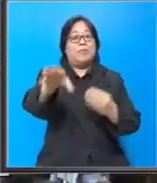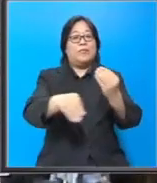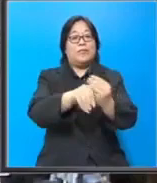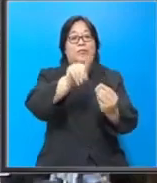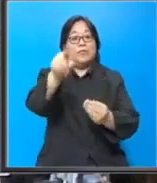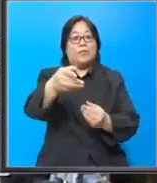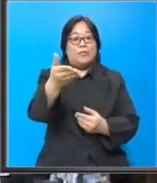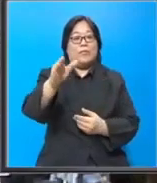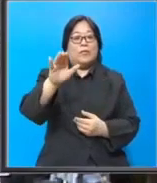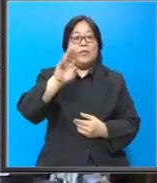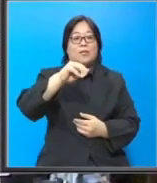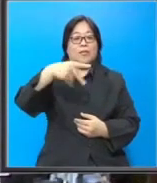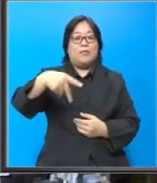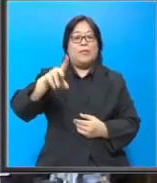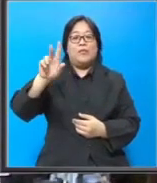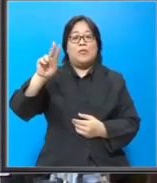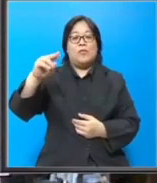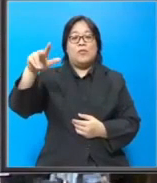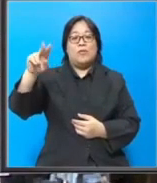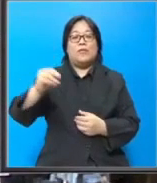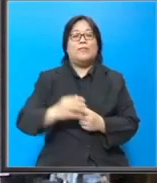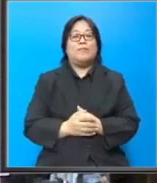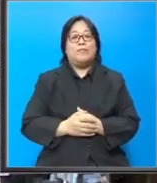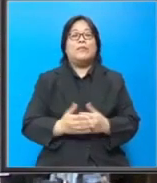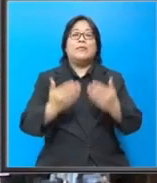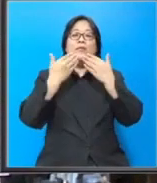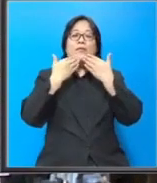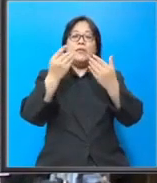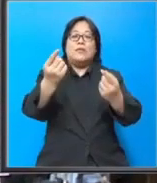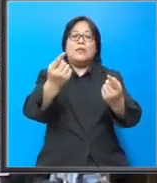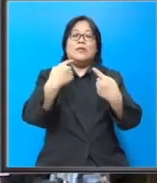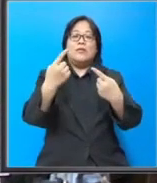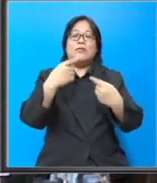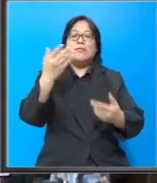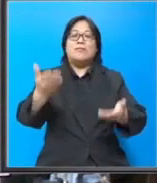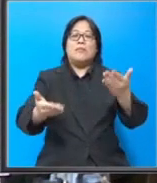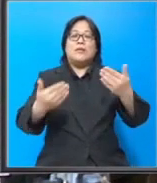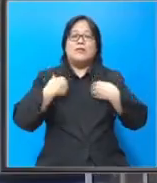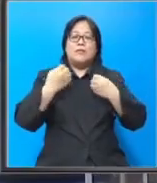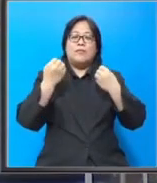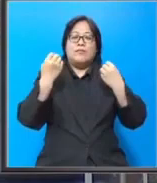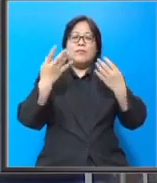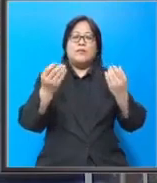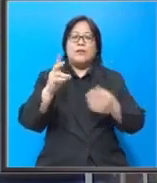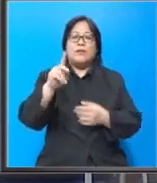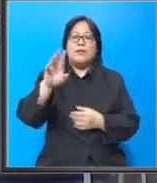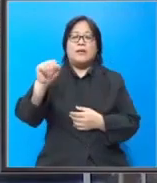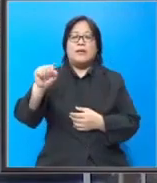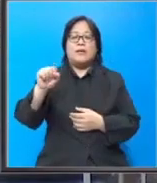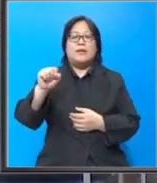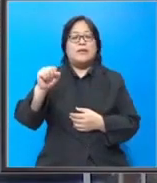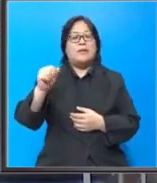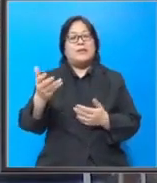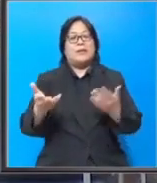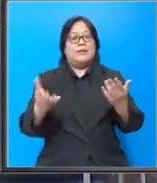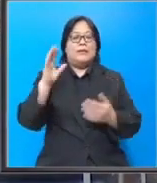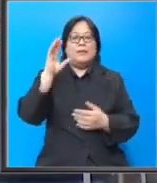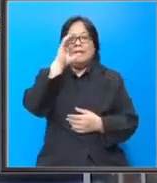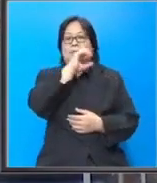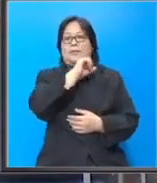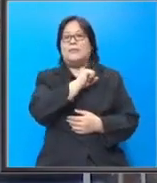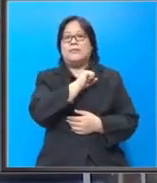tambahan celenge Bro Madiun tim kesehatan jawaban lebih kemungkinan banyak kiske selalu ajang ke